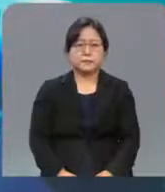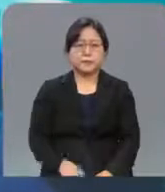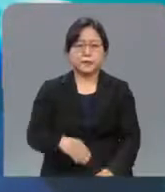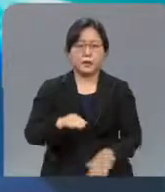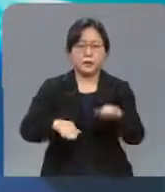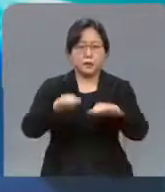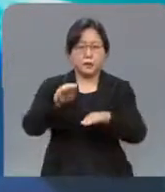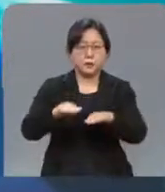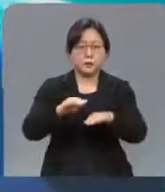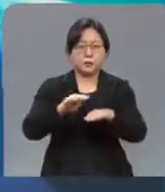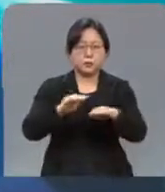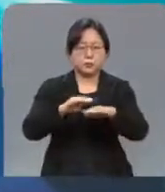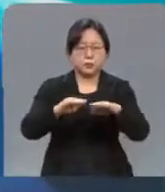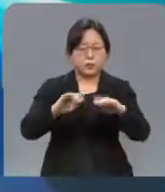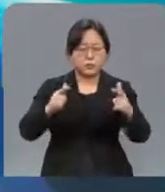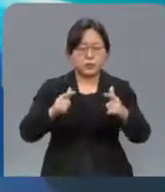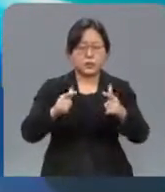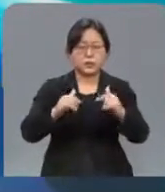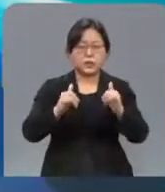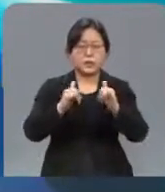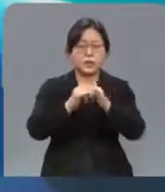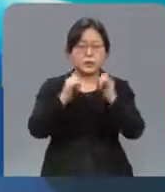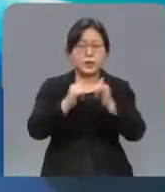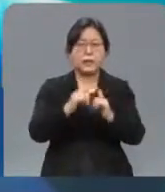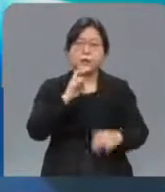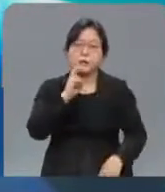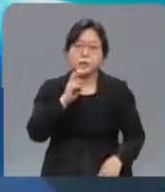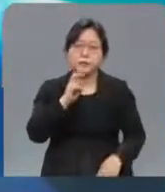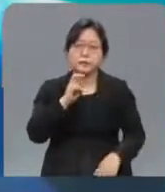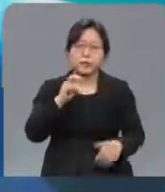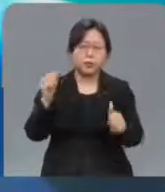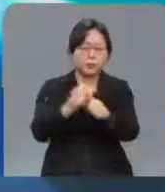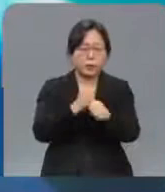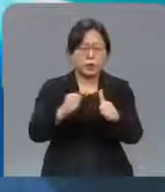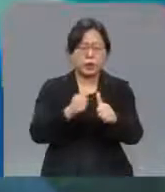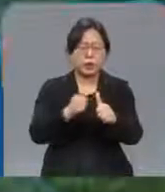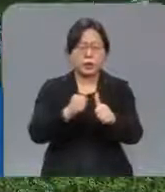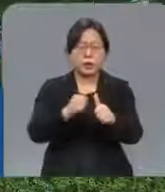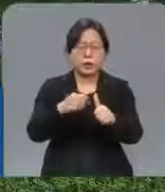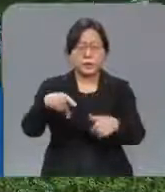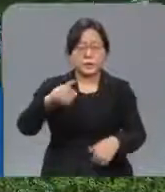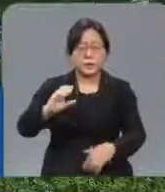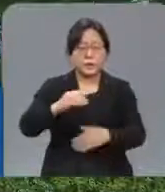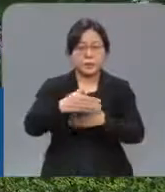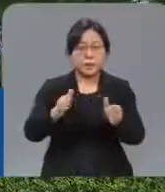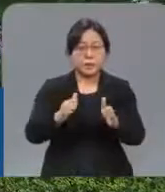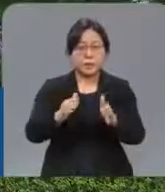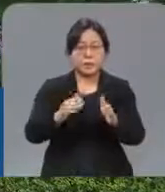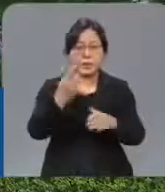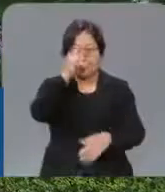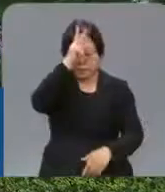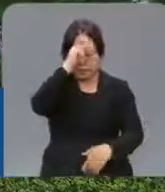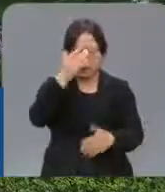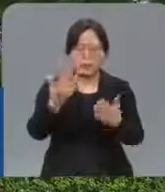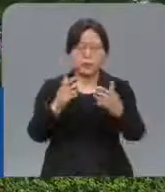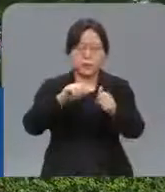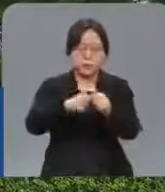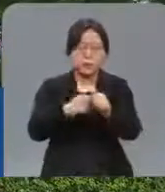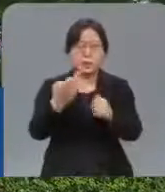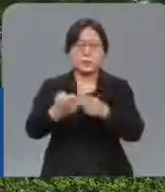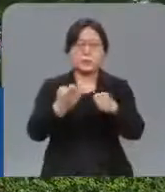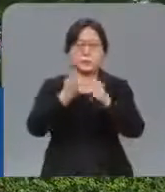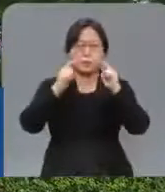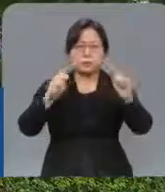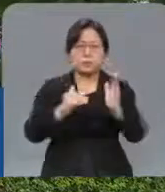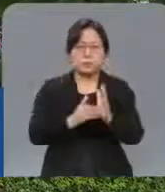불공정 계약을 맺고 사회 초년생 들을 확대한 pc 방 업주의 대해 검찰이 징역 13년을 구형했습니다 검찰은 오늘 광주지법